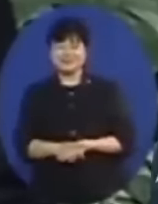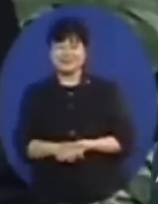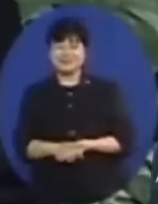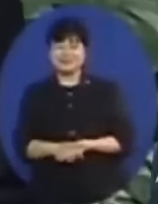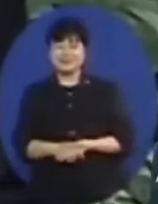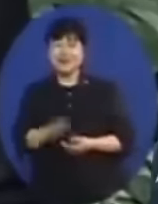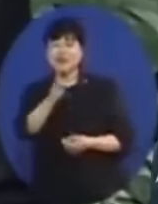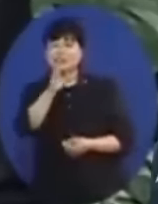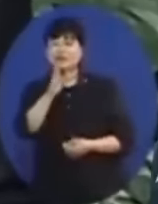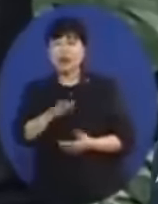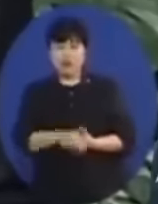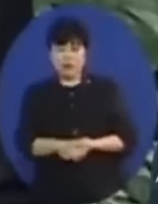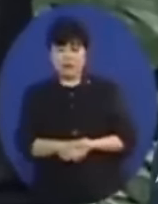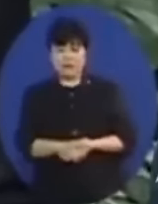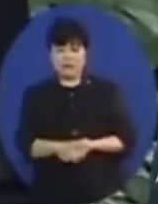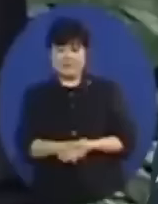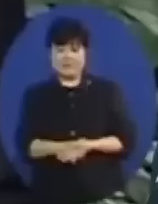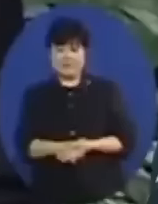진짜예요.